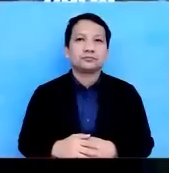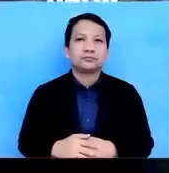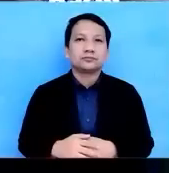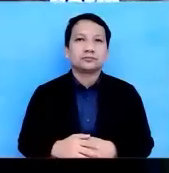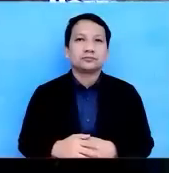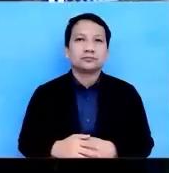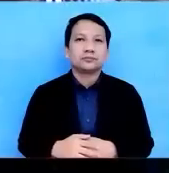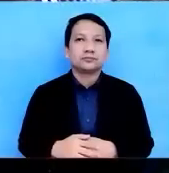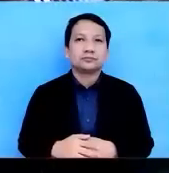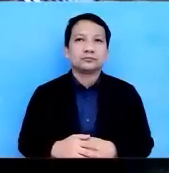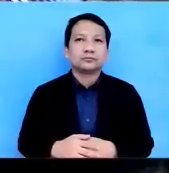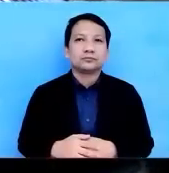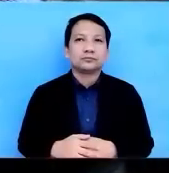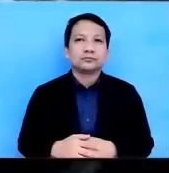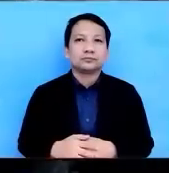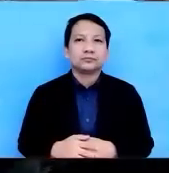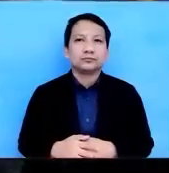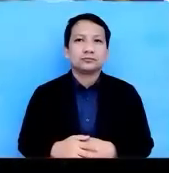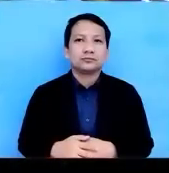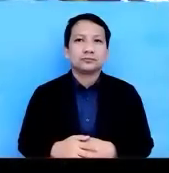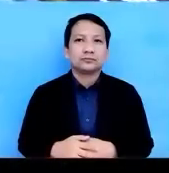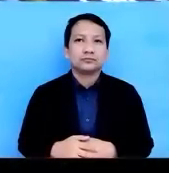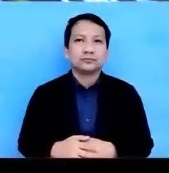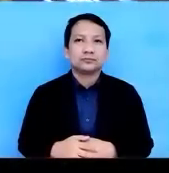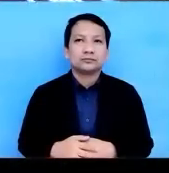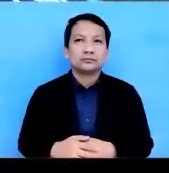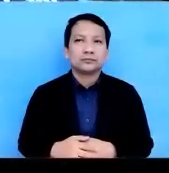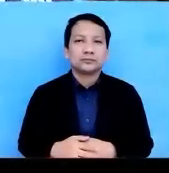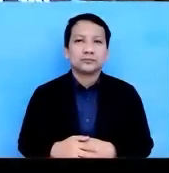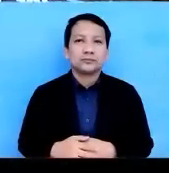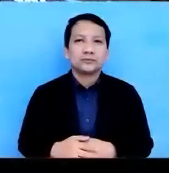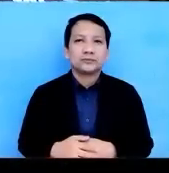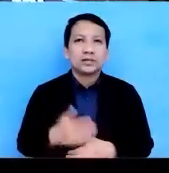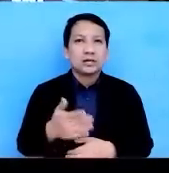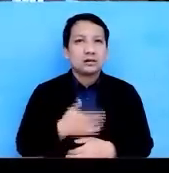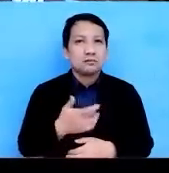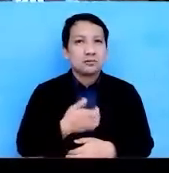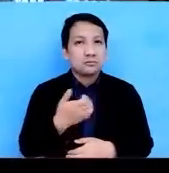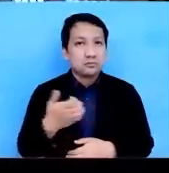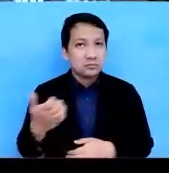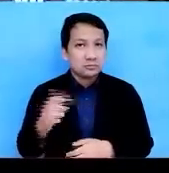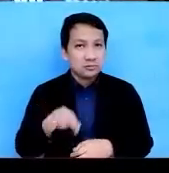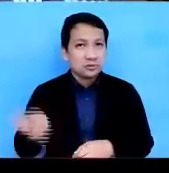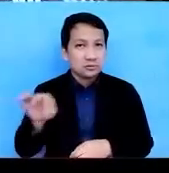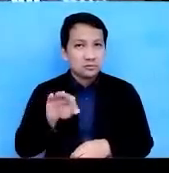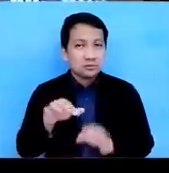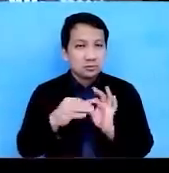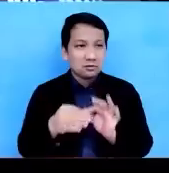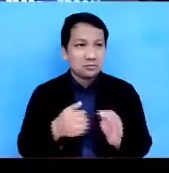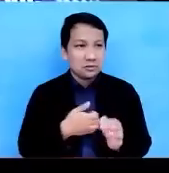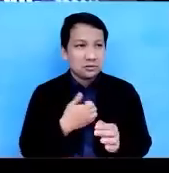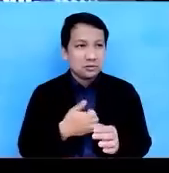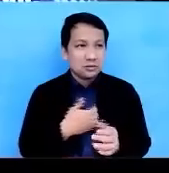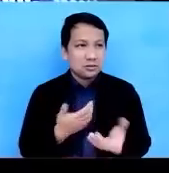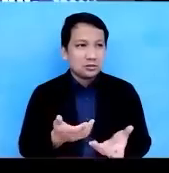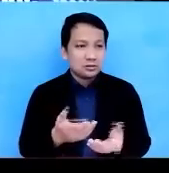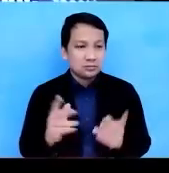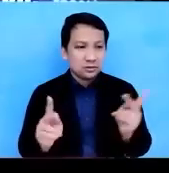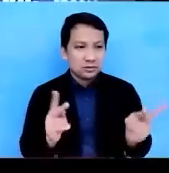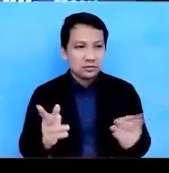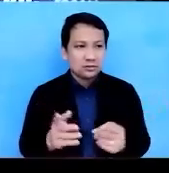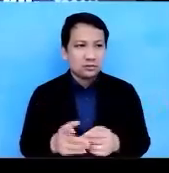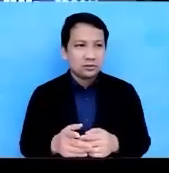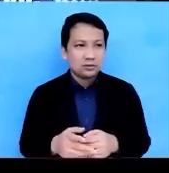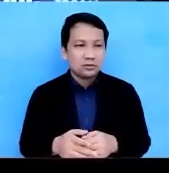pang pumunta naman tayo mga kapatid dun sa mga emotions po ng ating mga netizens na